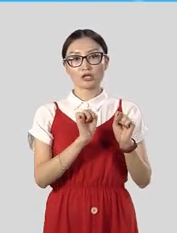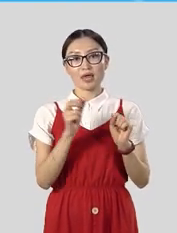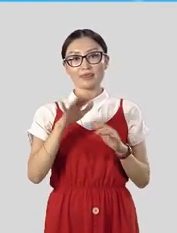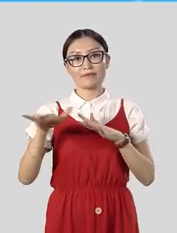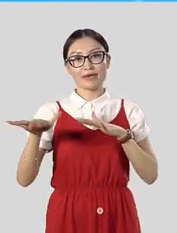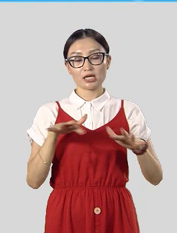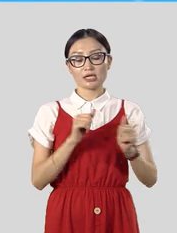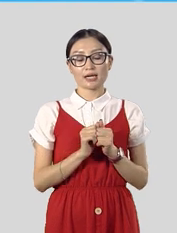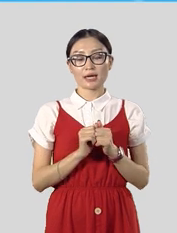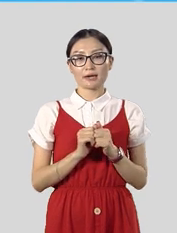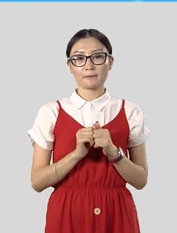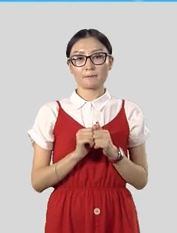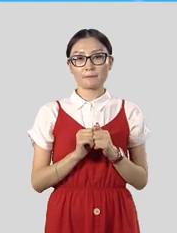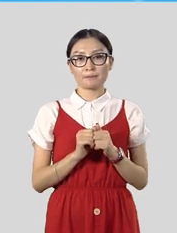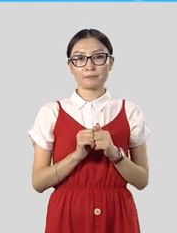опорно-двигательная,